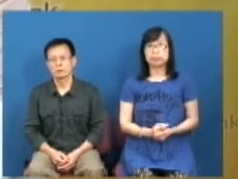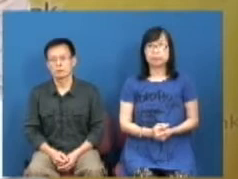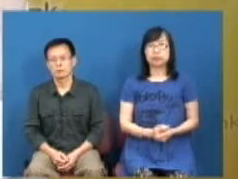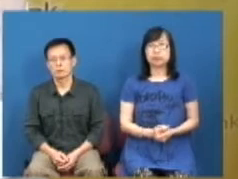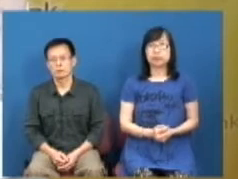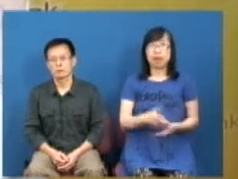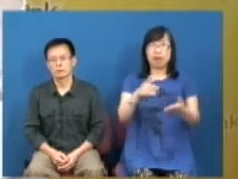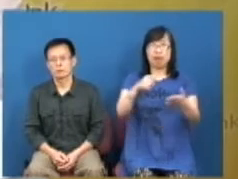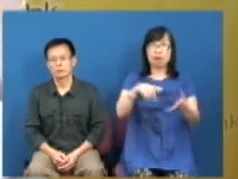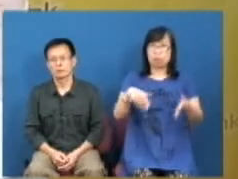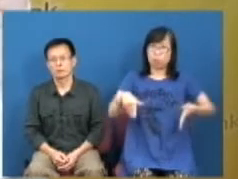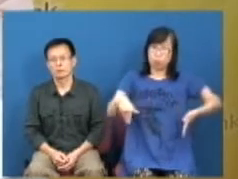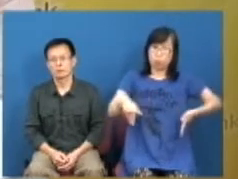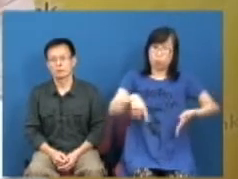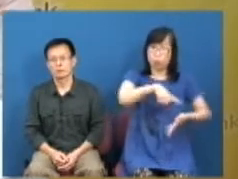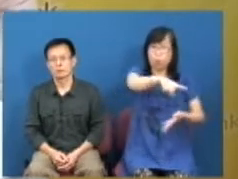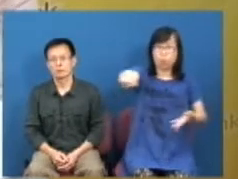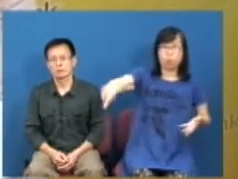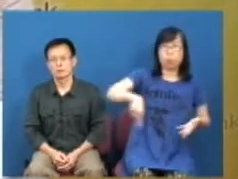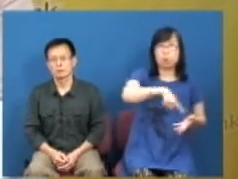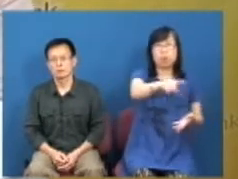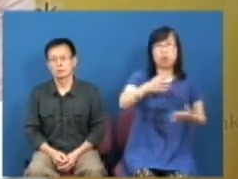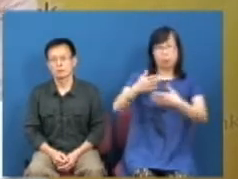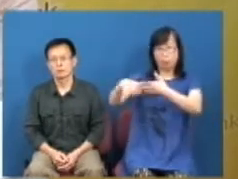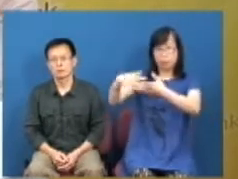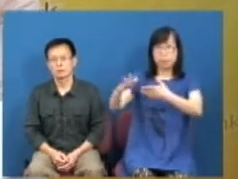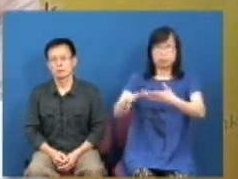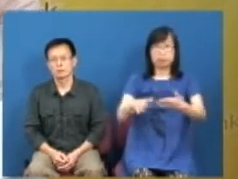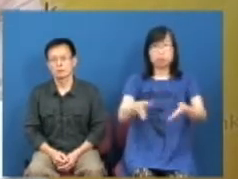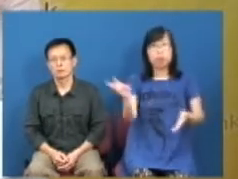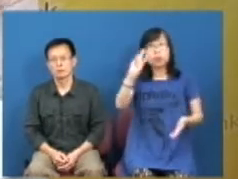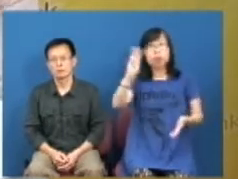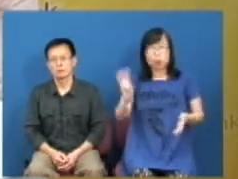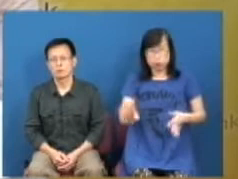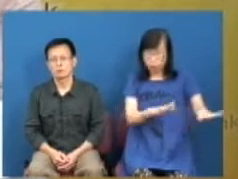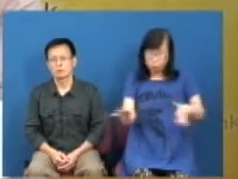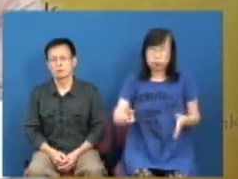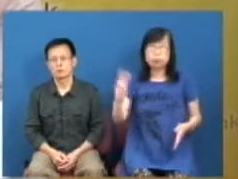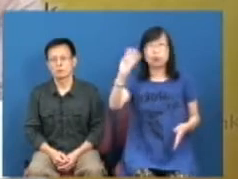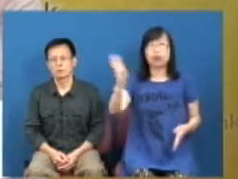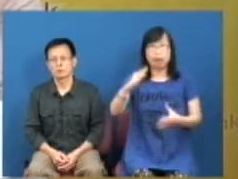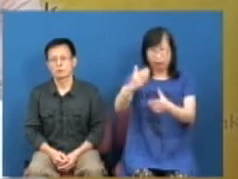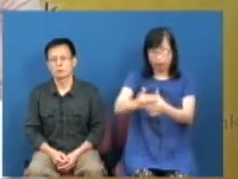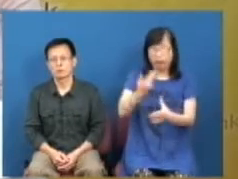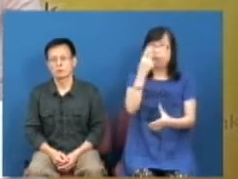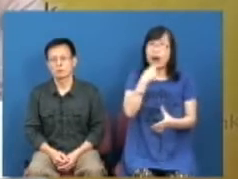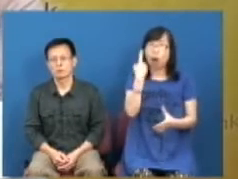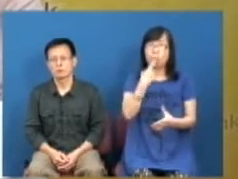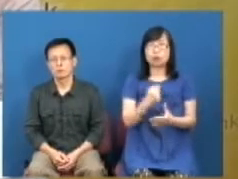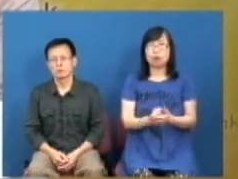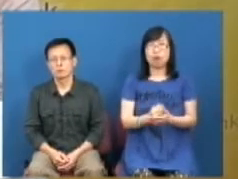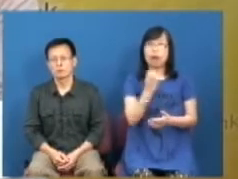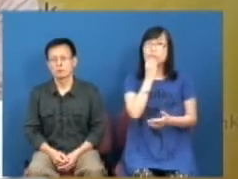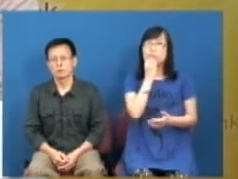一個墟嚟嘅，坑口一個墟，咁出邊已經係海水嘅，咁所有即係話坑口成個東港城